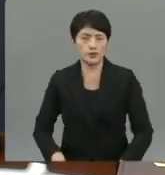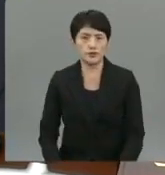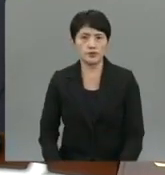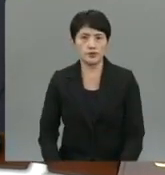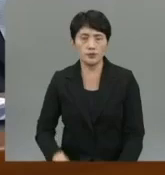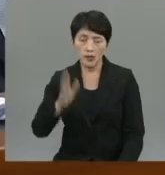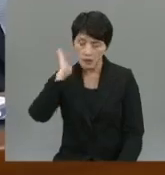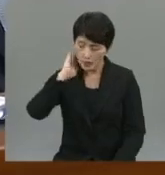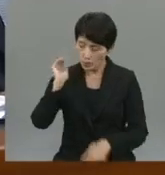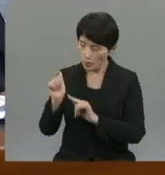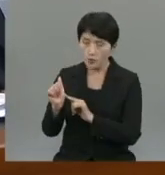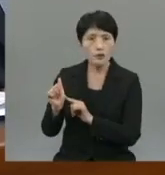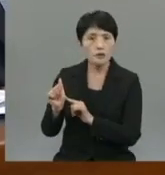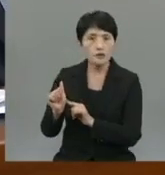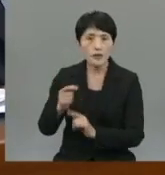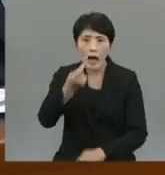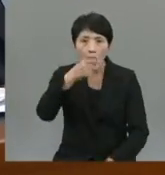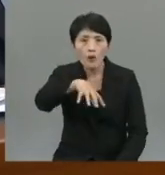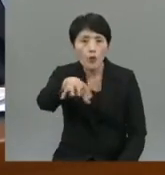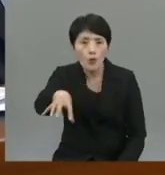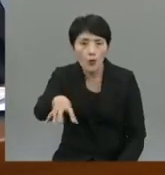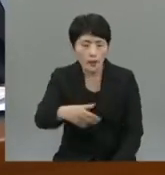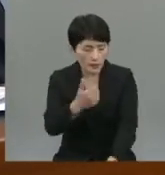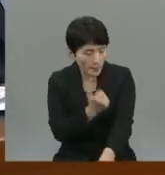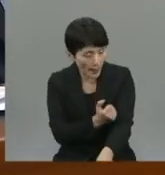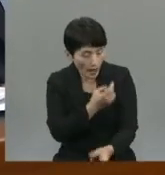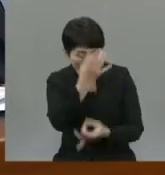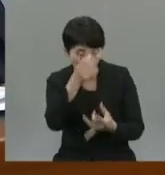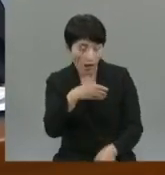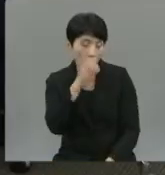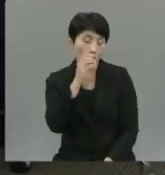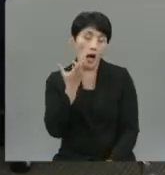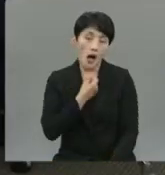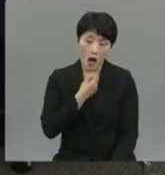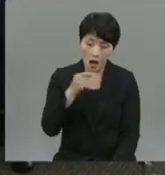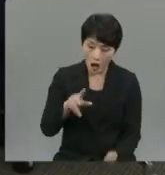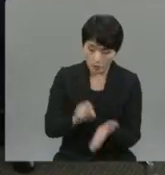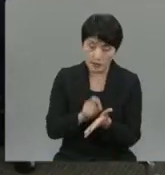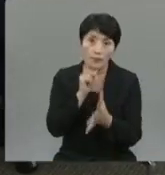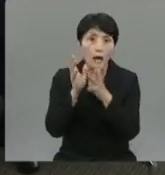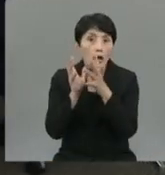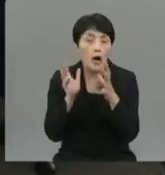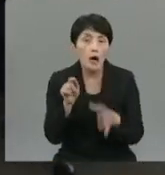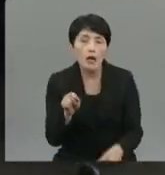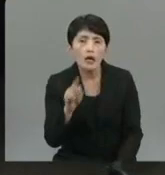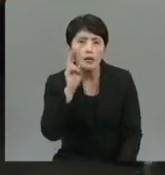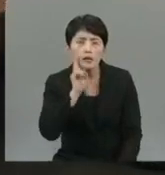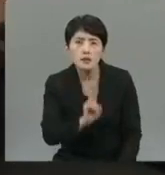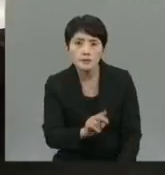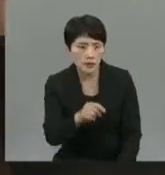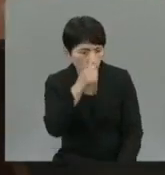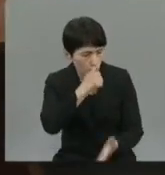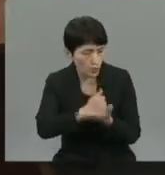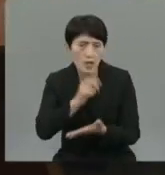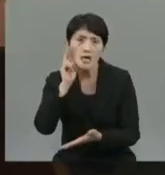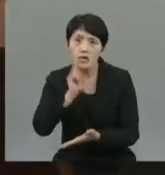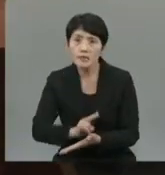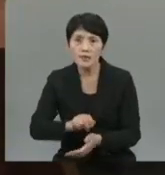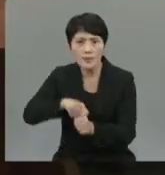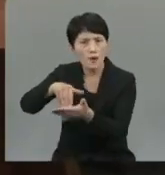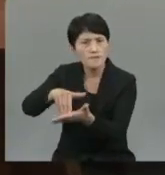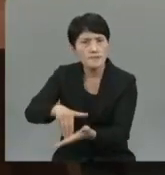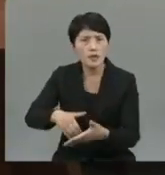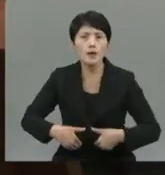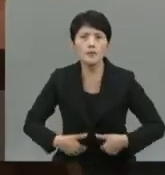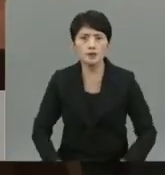đối với tội phạm ma túy sau vụ việc một tổ chức tội phạm sản xuất và phân phát đồ uống pha ma túy tại khu vực tập trung nhiều trung tâm dạy thêm thuộc